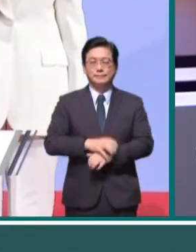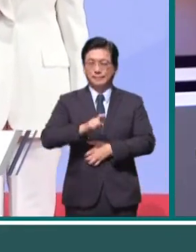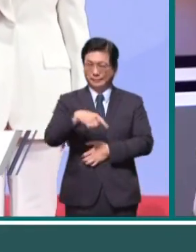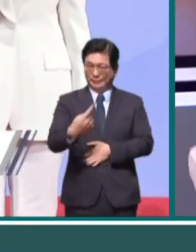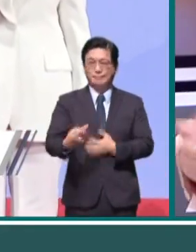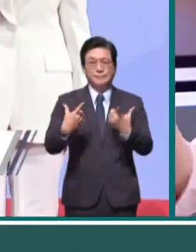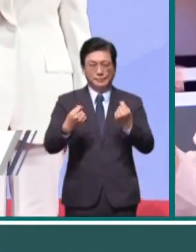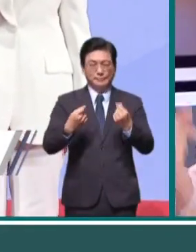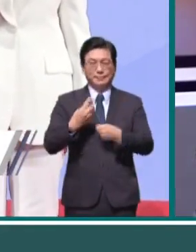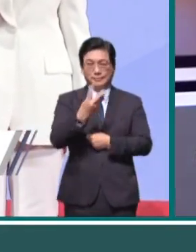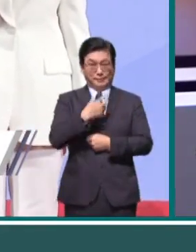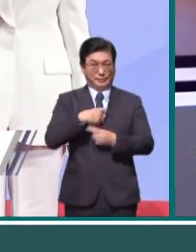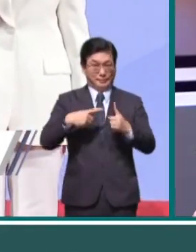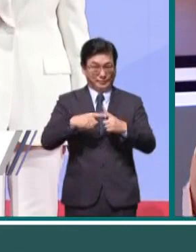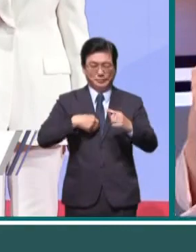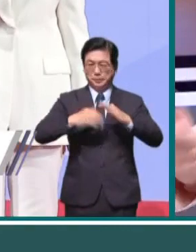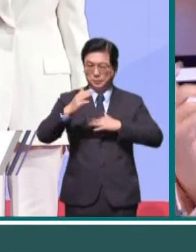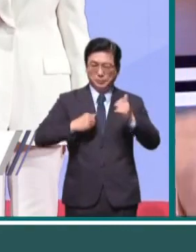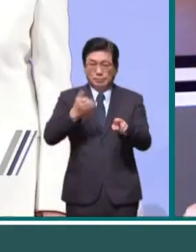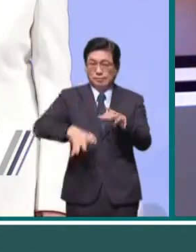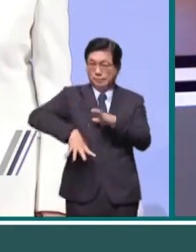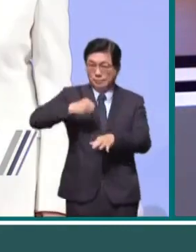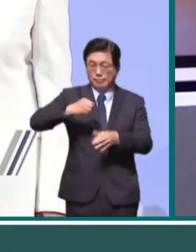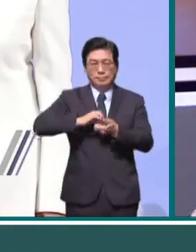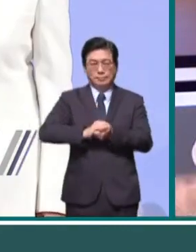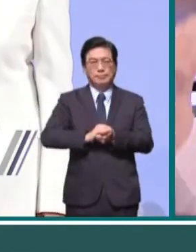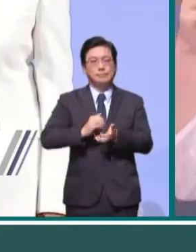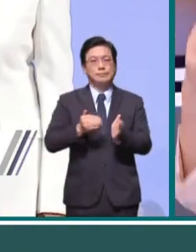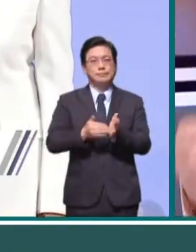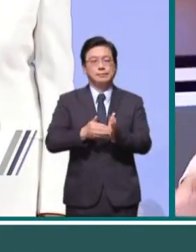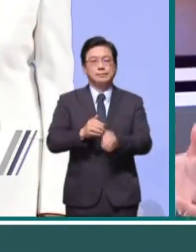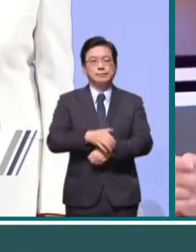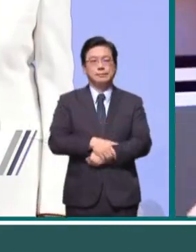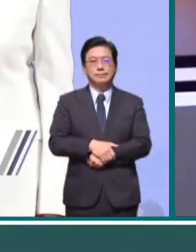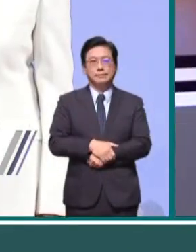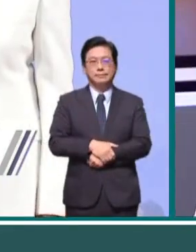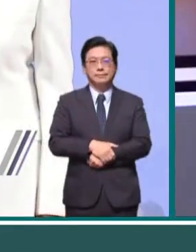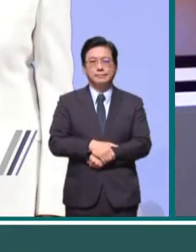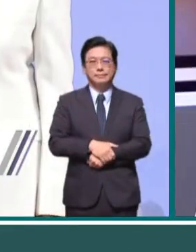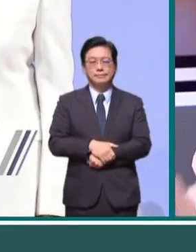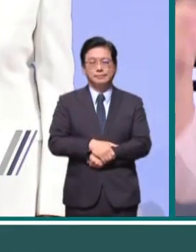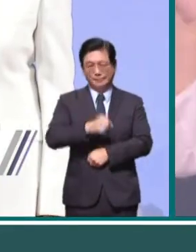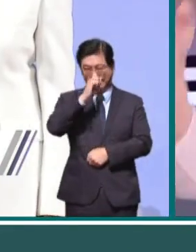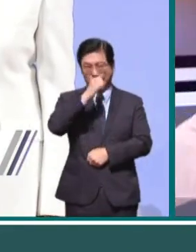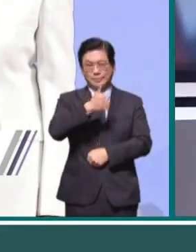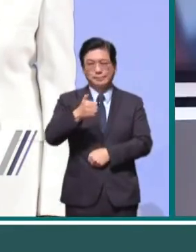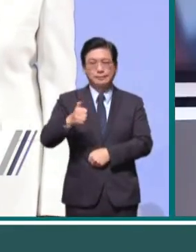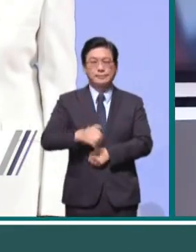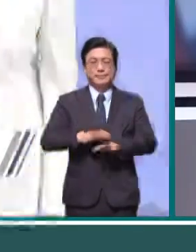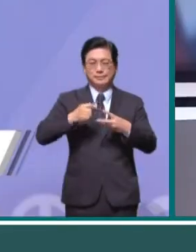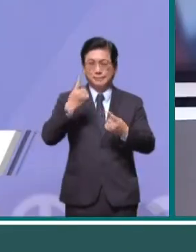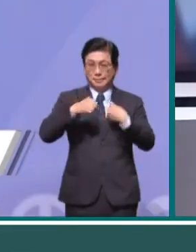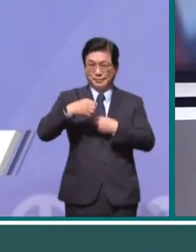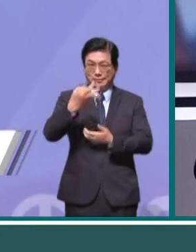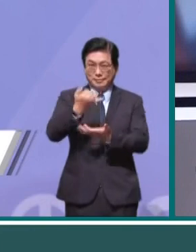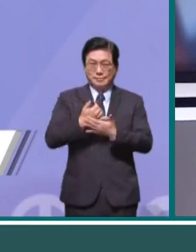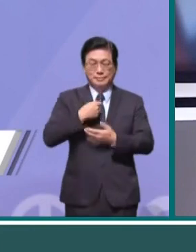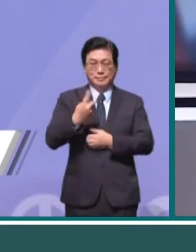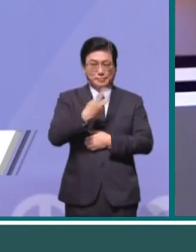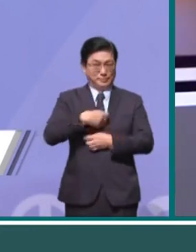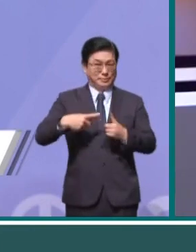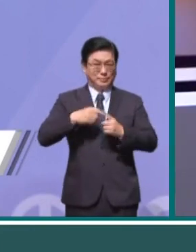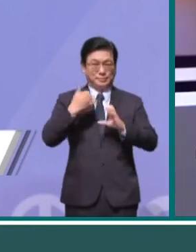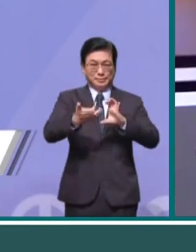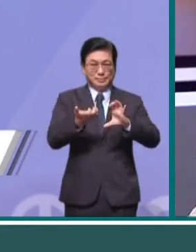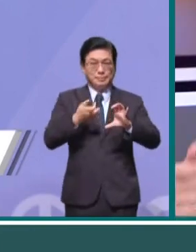刚开始的时候，他感谢所有的防疫团队，说台北的防疫能够做得好，都是因为台北市的防疫